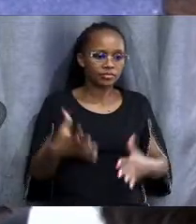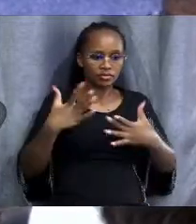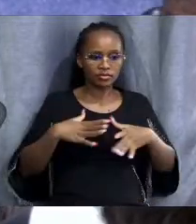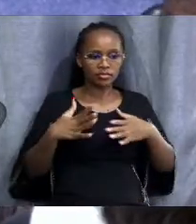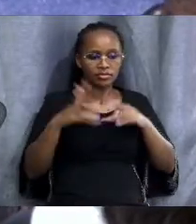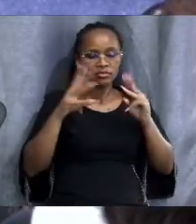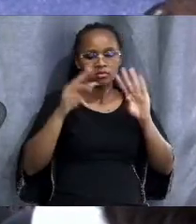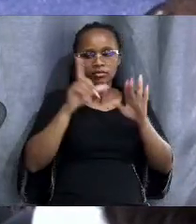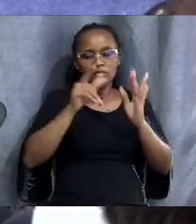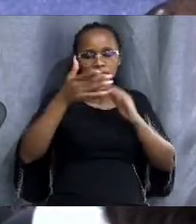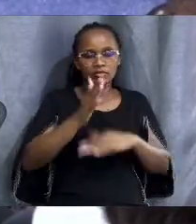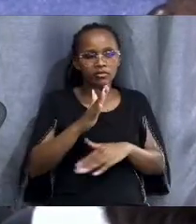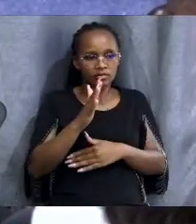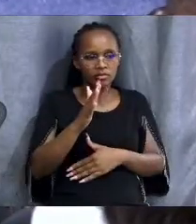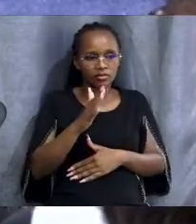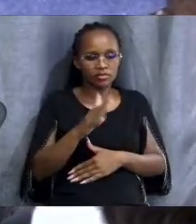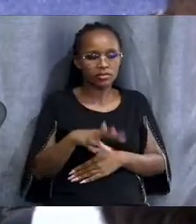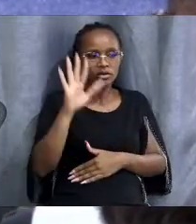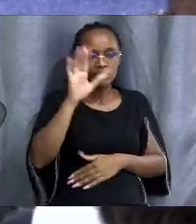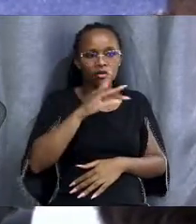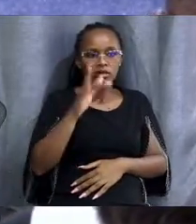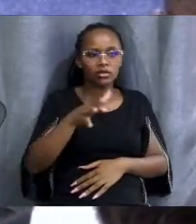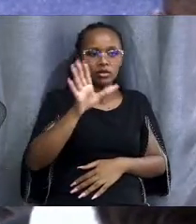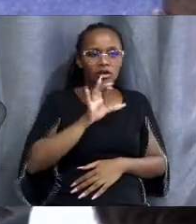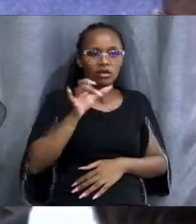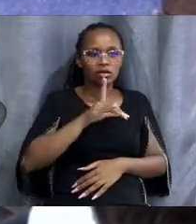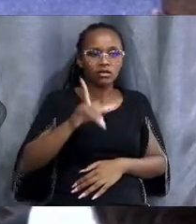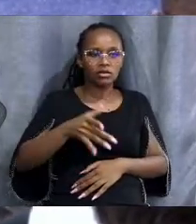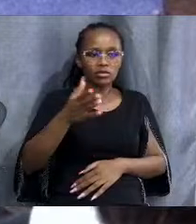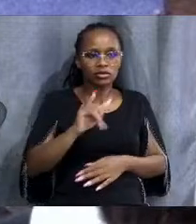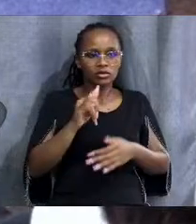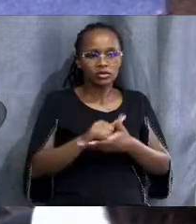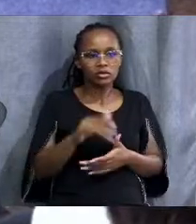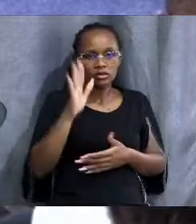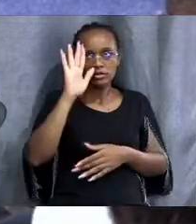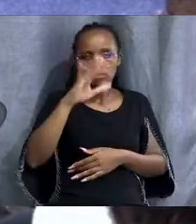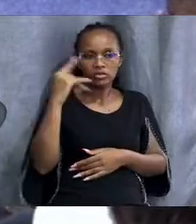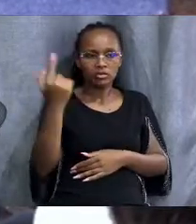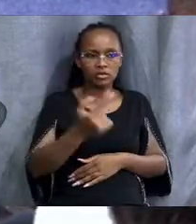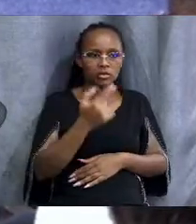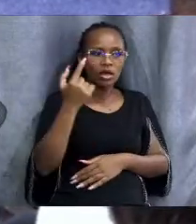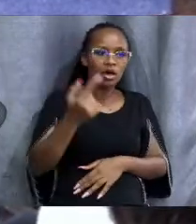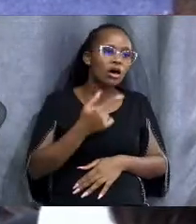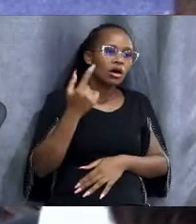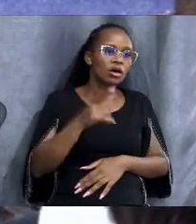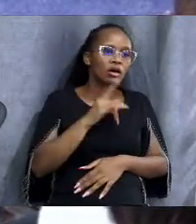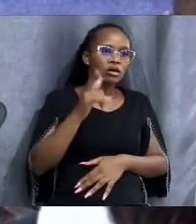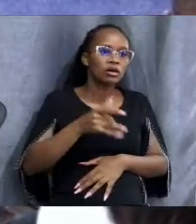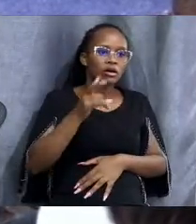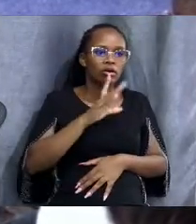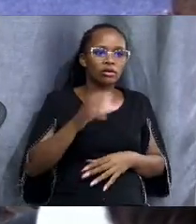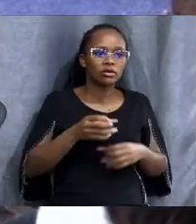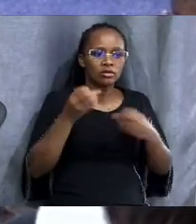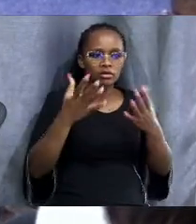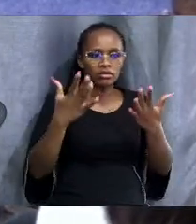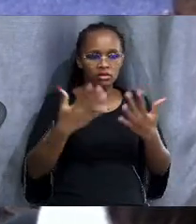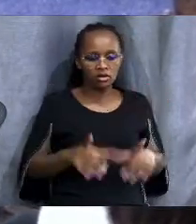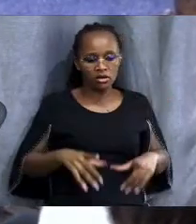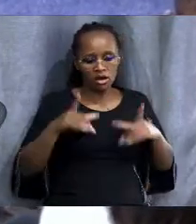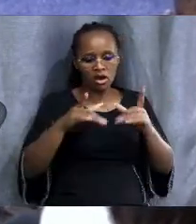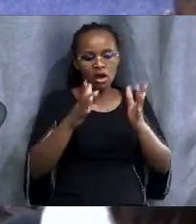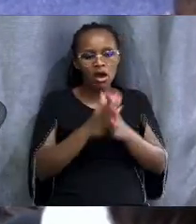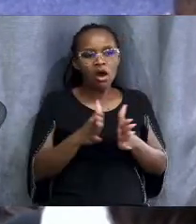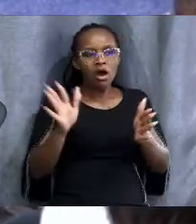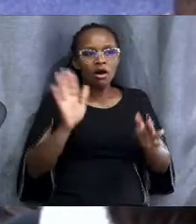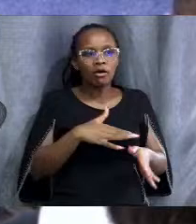Adwanenai Tuhegekeno. Nowe Idawitoa Matuine Newe. Mwene muoyo, na